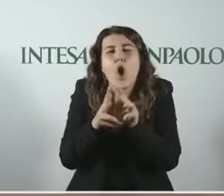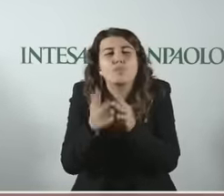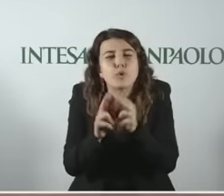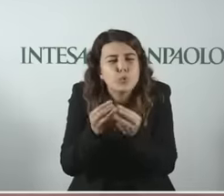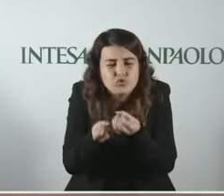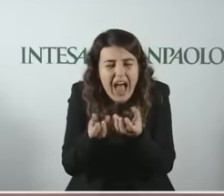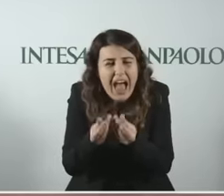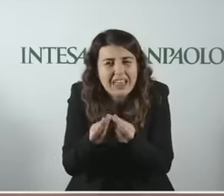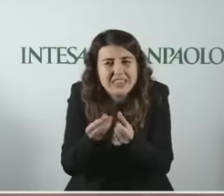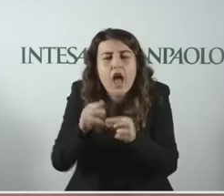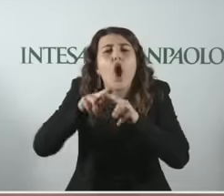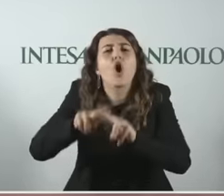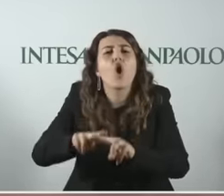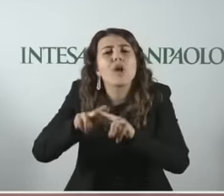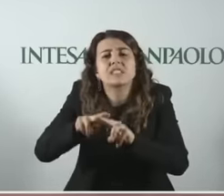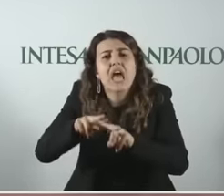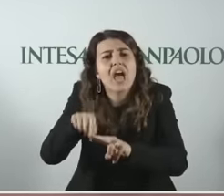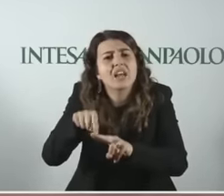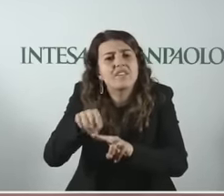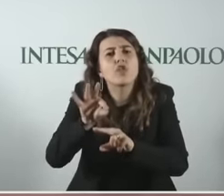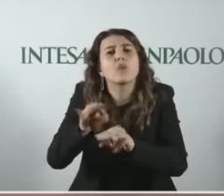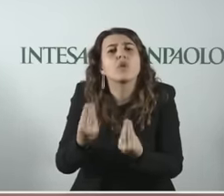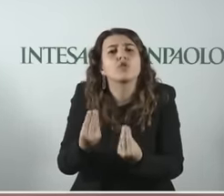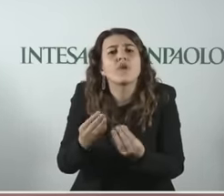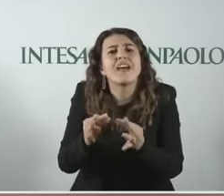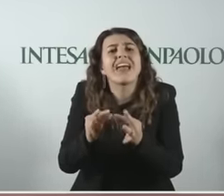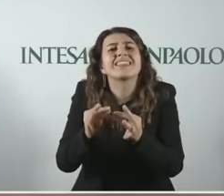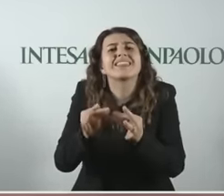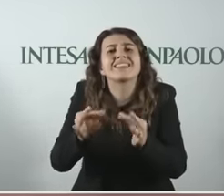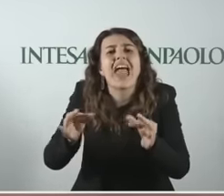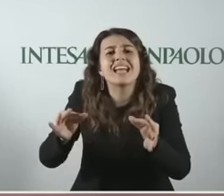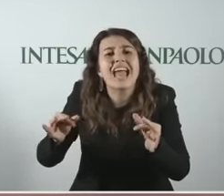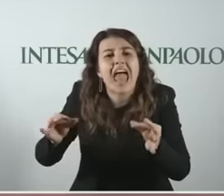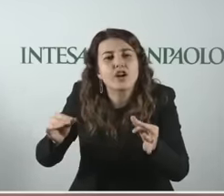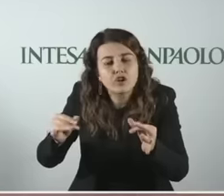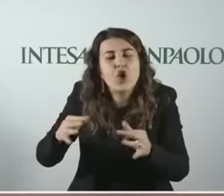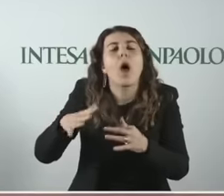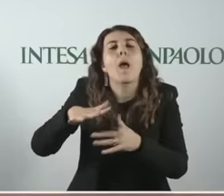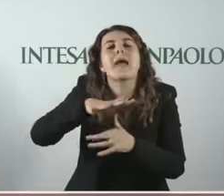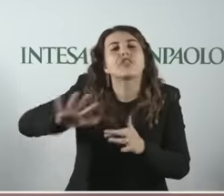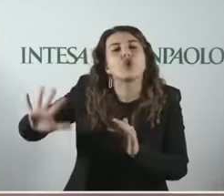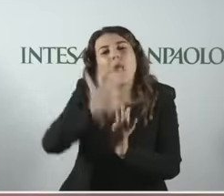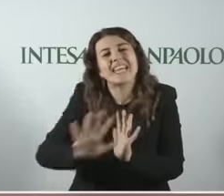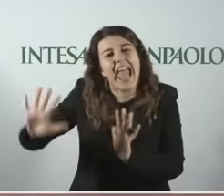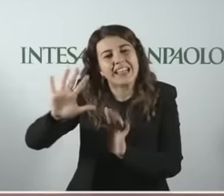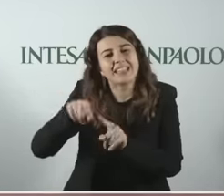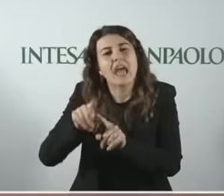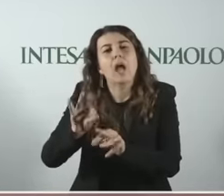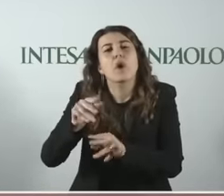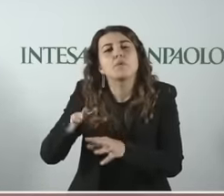conservate prodotte in un deserto del Medio Oriente da una qualche tribù di